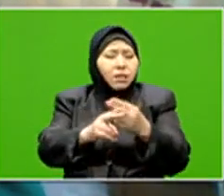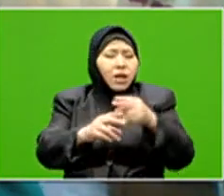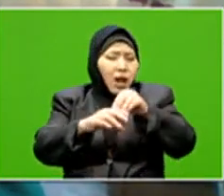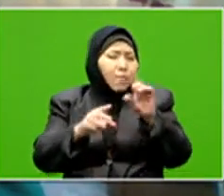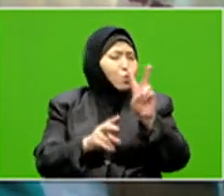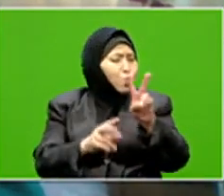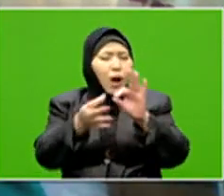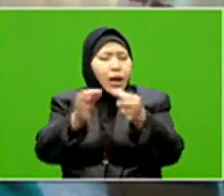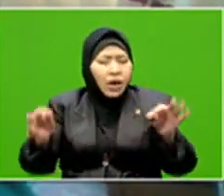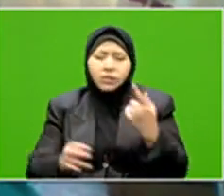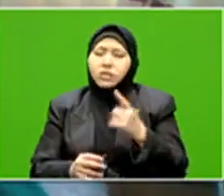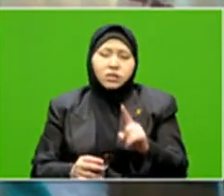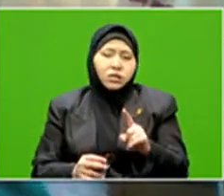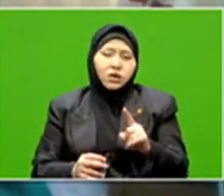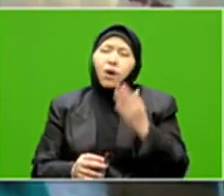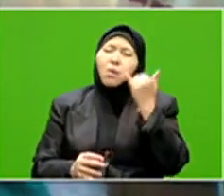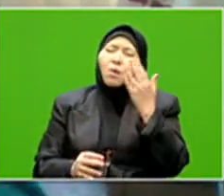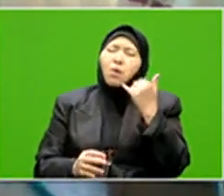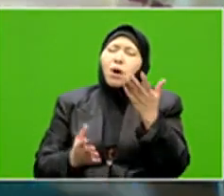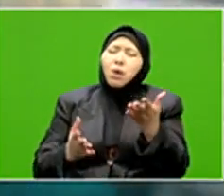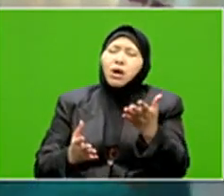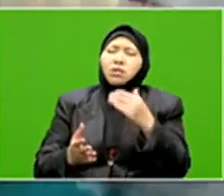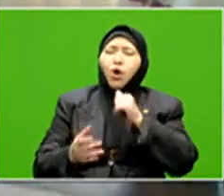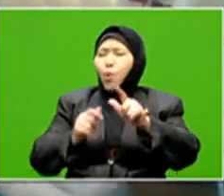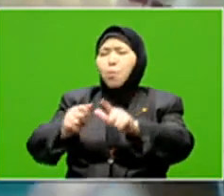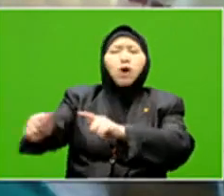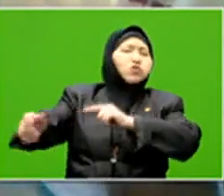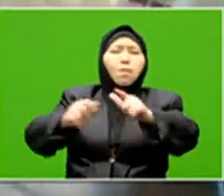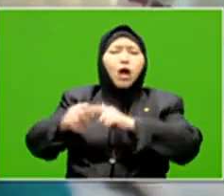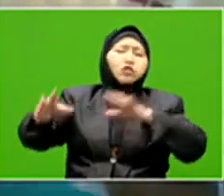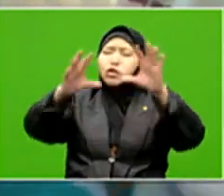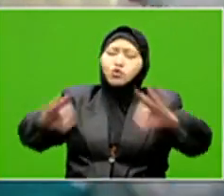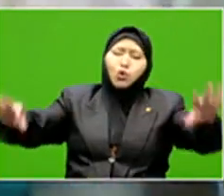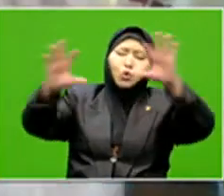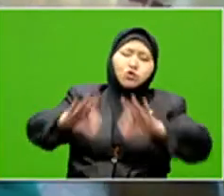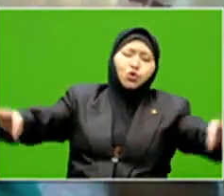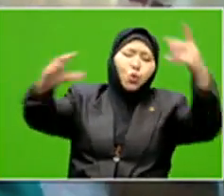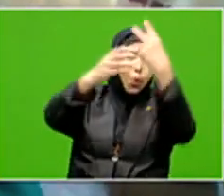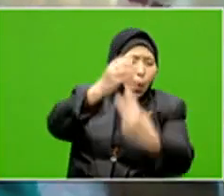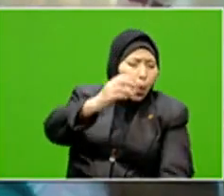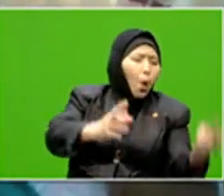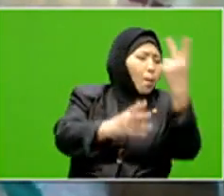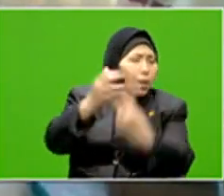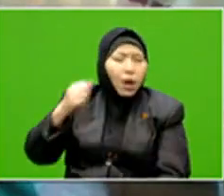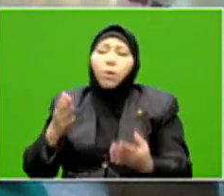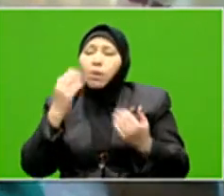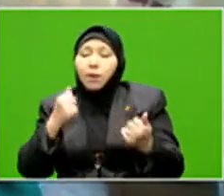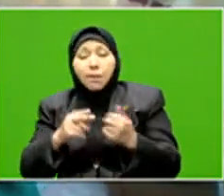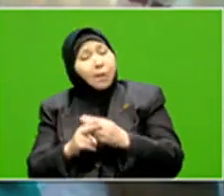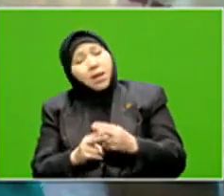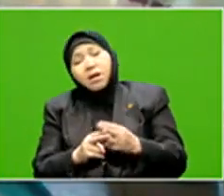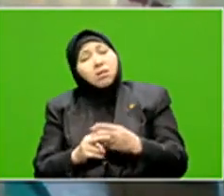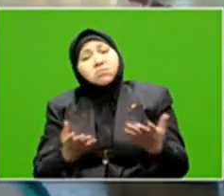ayat sahaja. Kenapa begitu? Kenapa tak diperpanjangkan cerita sampai tenggelam dan sebagainya, tetapi